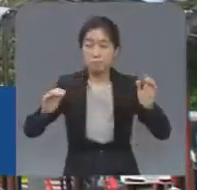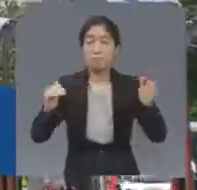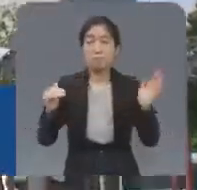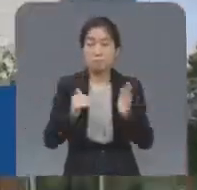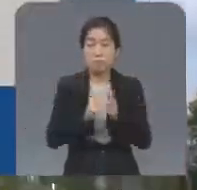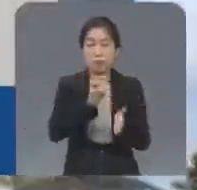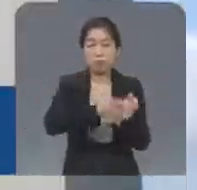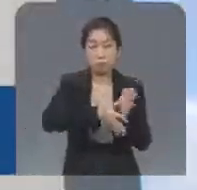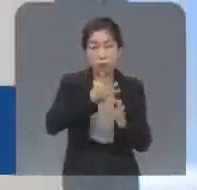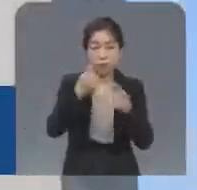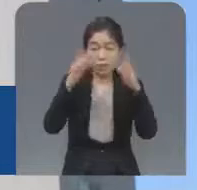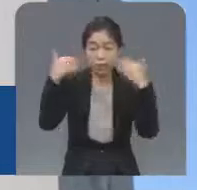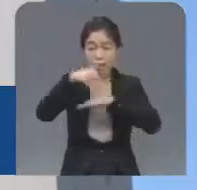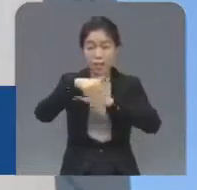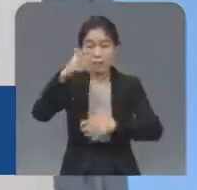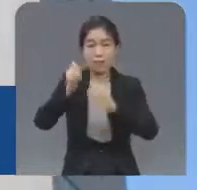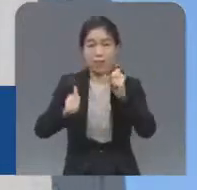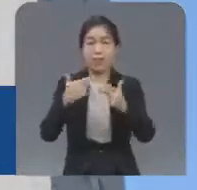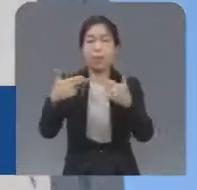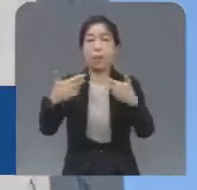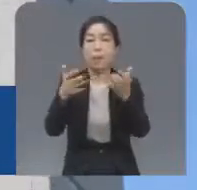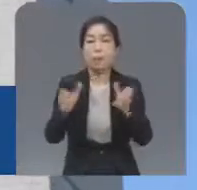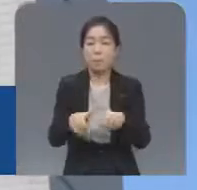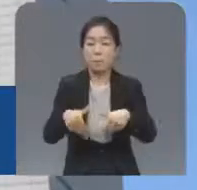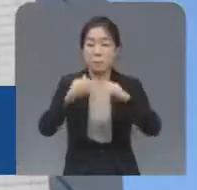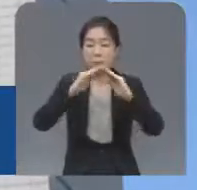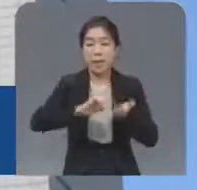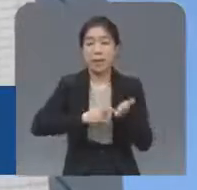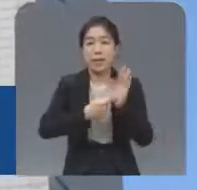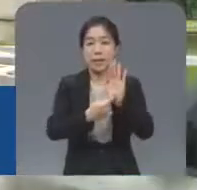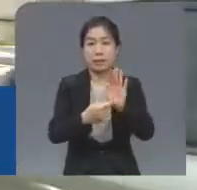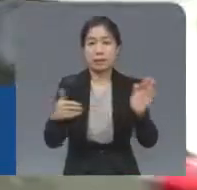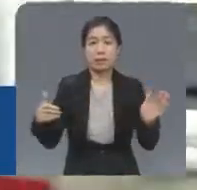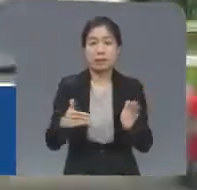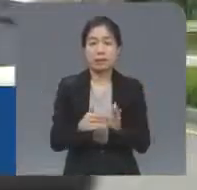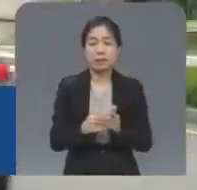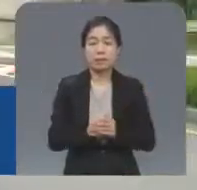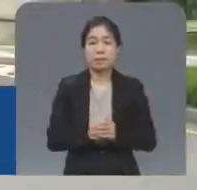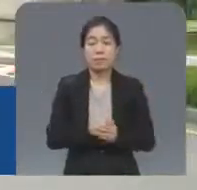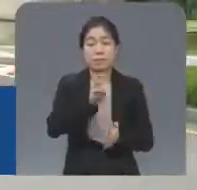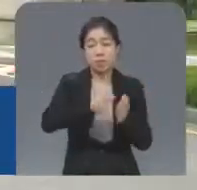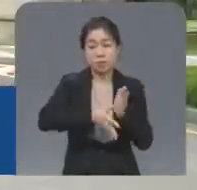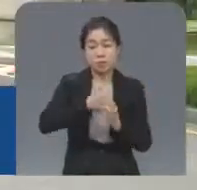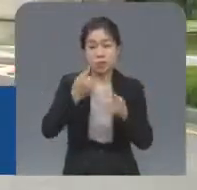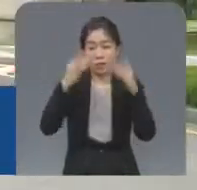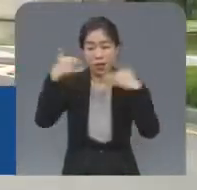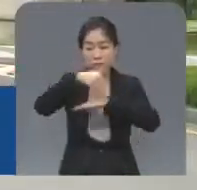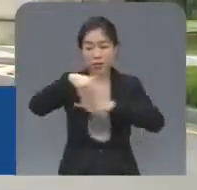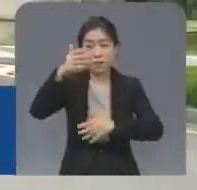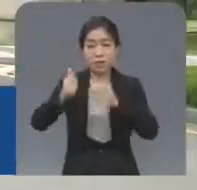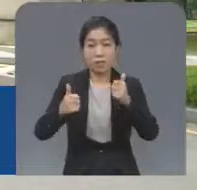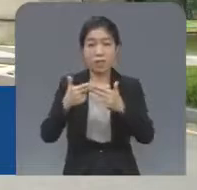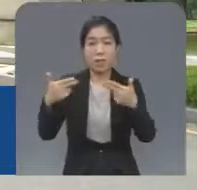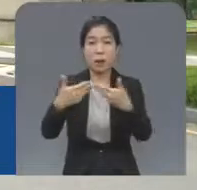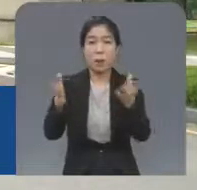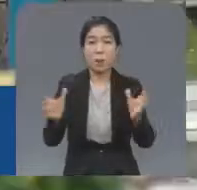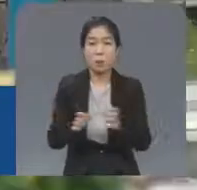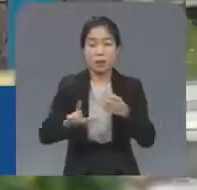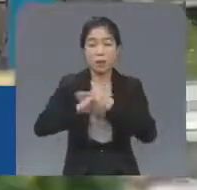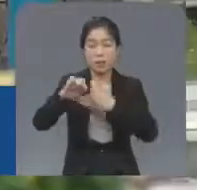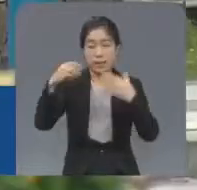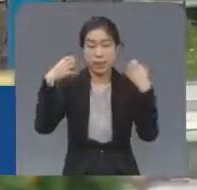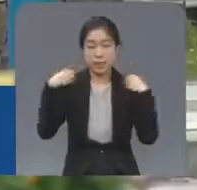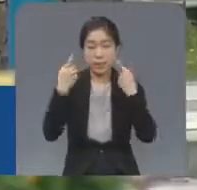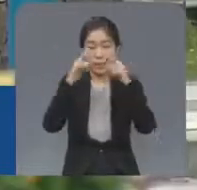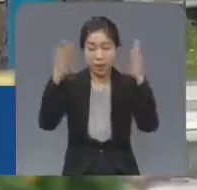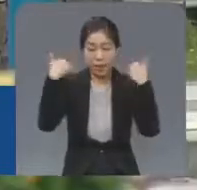광주시 대학 기획처장협의회를 구성했다고 밝혔습니다. 광주시와 대학 기획처장협의회는 지자체와 대학